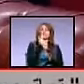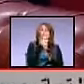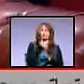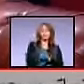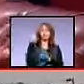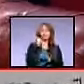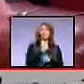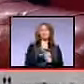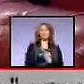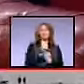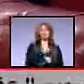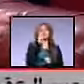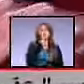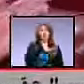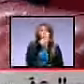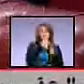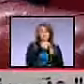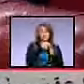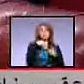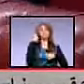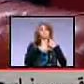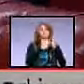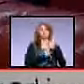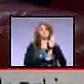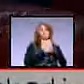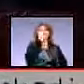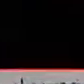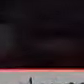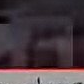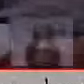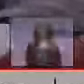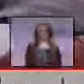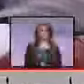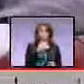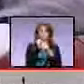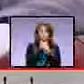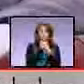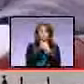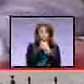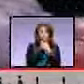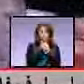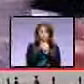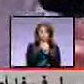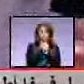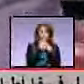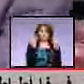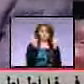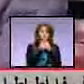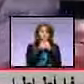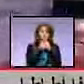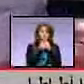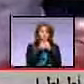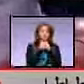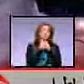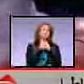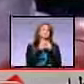فدي كانت النقطة بقى اللي خلت حياتي تروح بقى في حتة تانية خالص. معاهم اضحك الصورة واتعرض في مهرجان التلفزيون الثالث